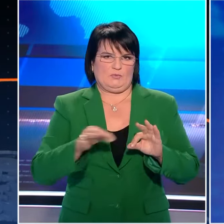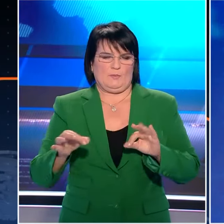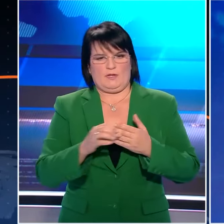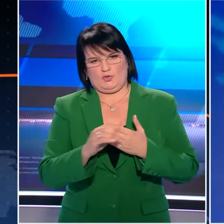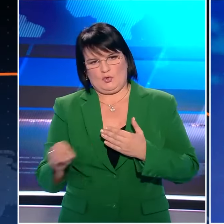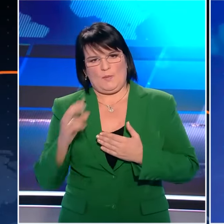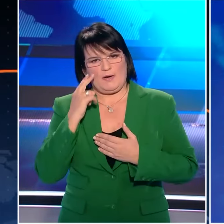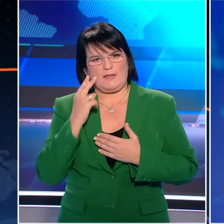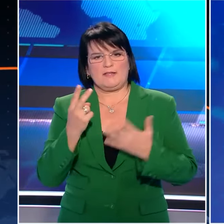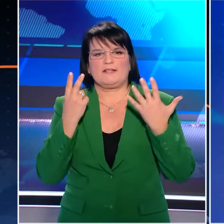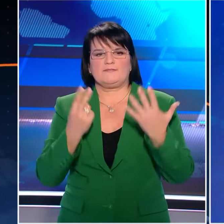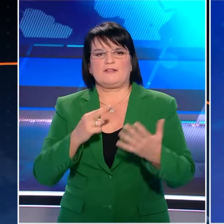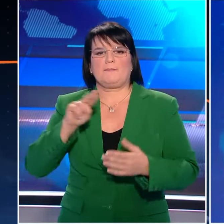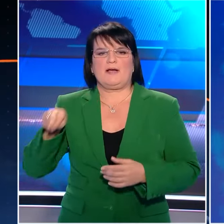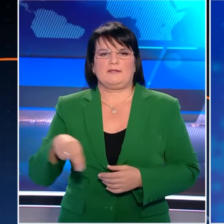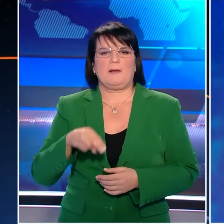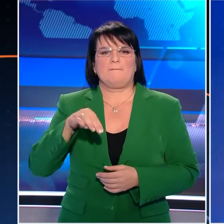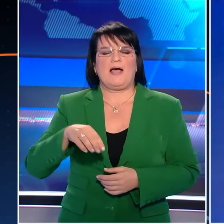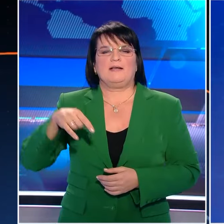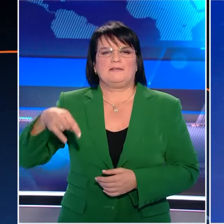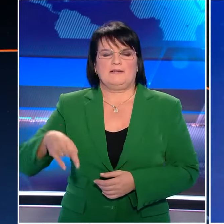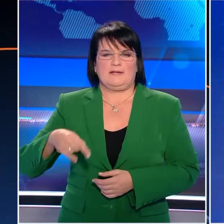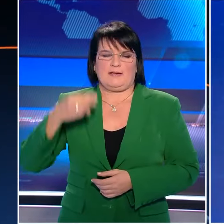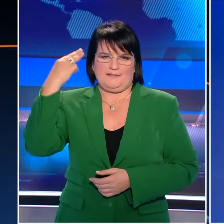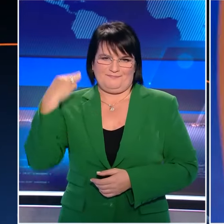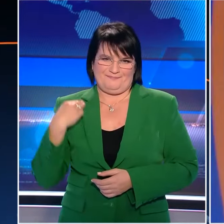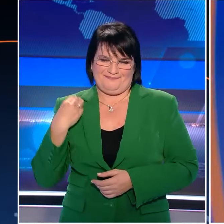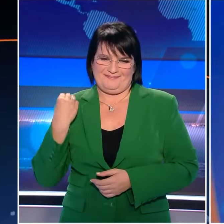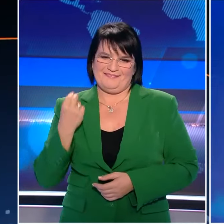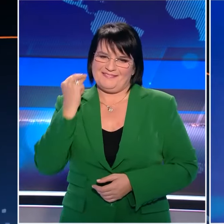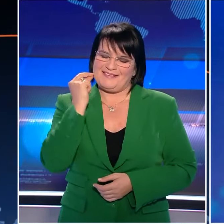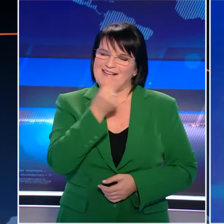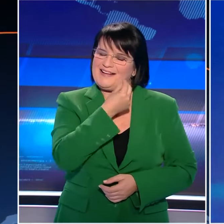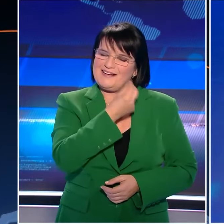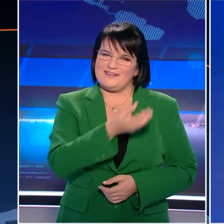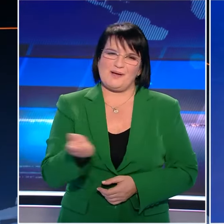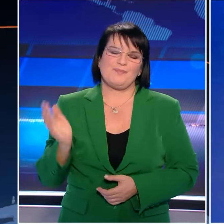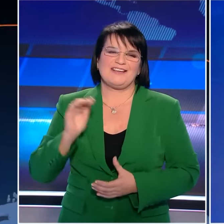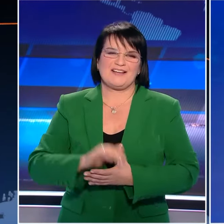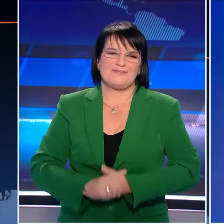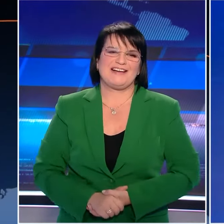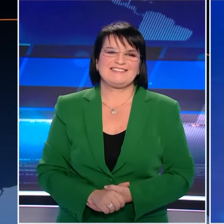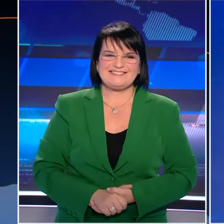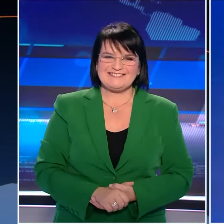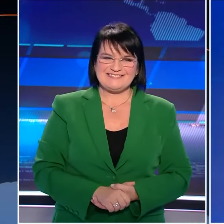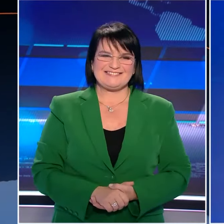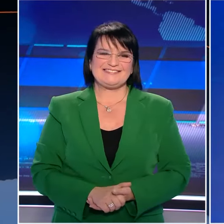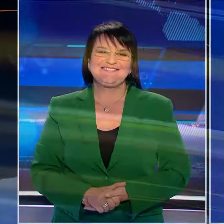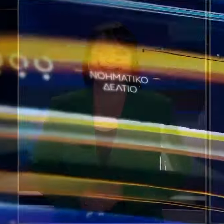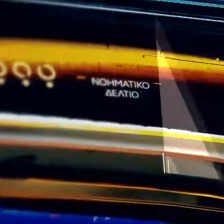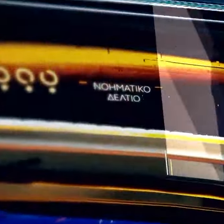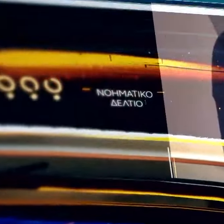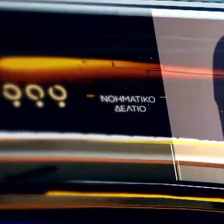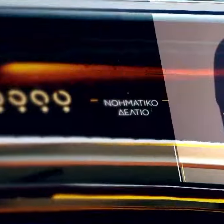της ημέρας στο κεντρικό δελτίο ειδήσεων του Open στις 7 παρατέταρτο με τη Ματίνα Παπαδέα. Καλό απόγευμα σε όλους.